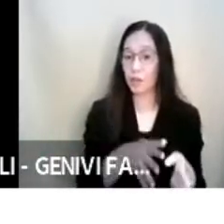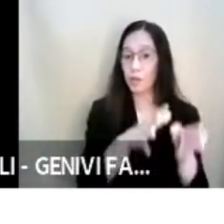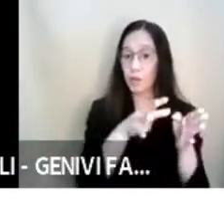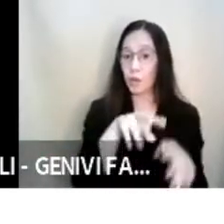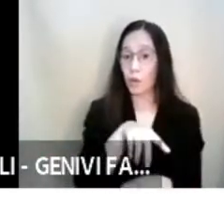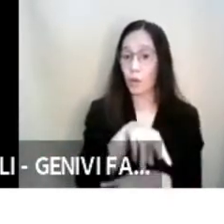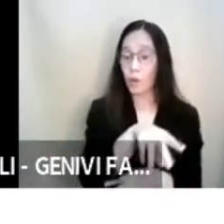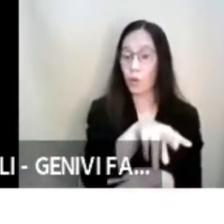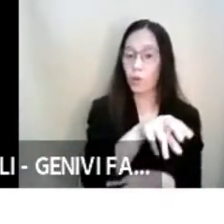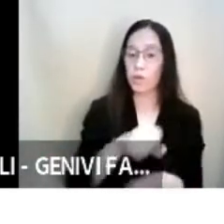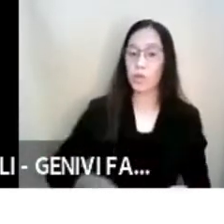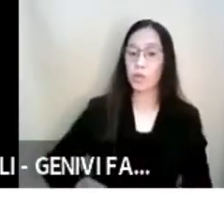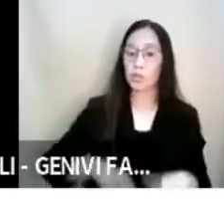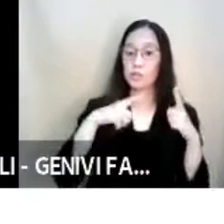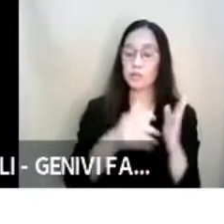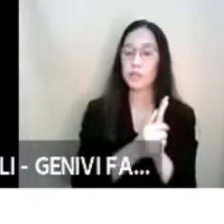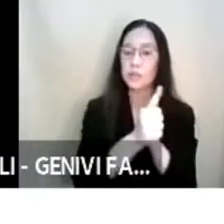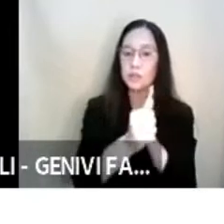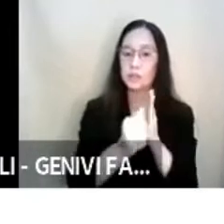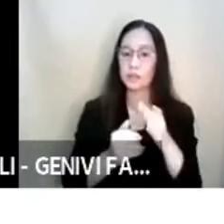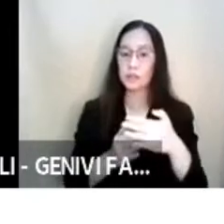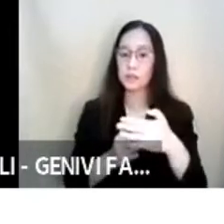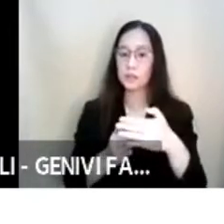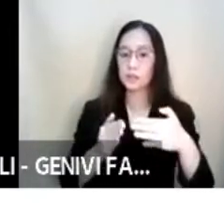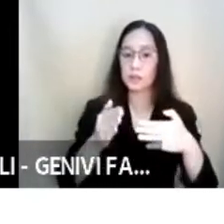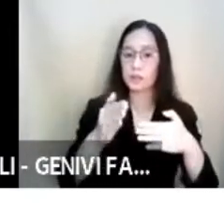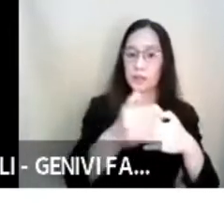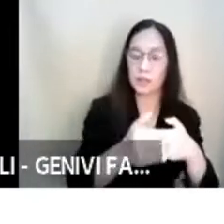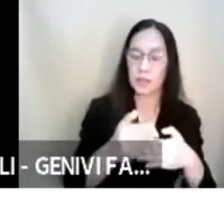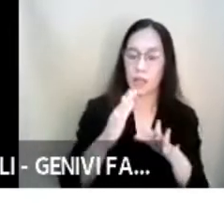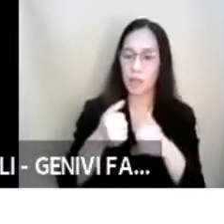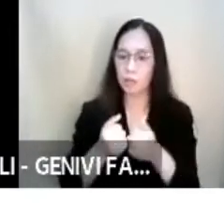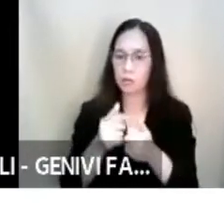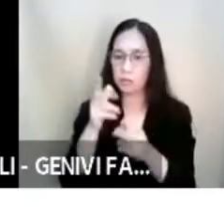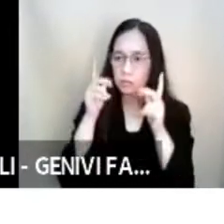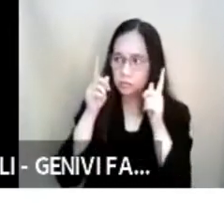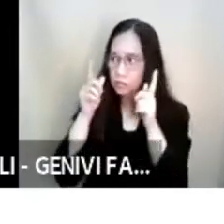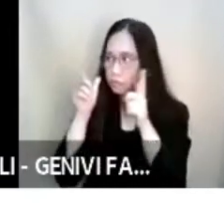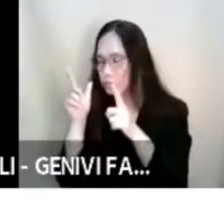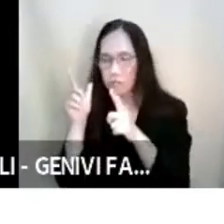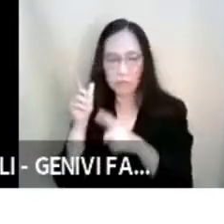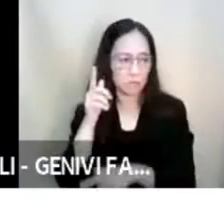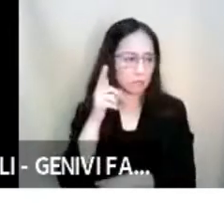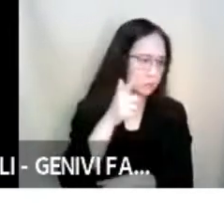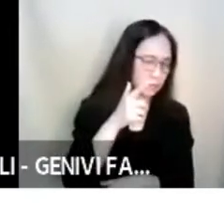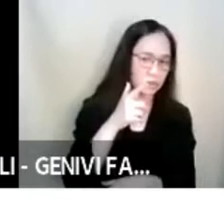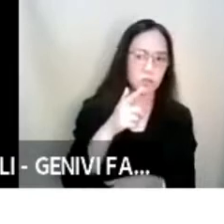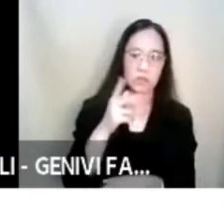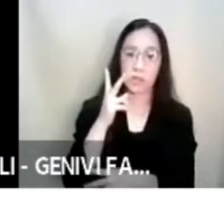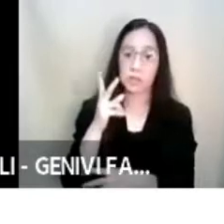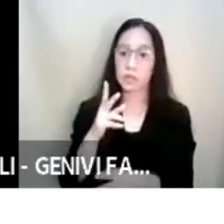survival skill. Pagtawid sa kalsada, how do you look to your left and to your right to know that it is safe to cross the